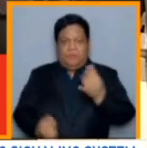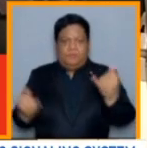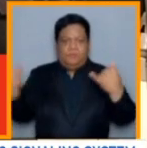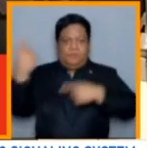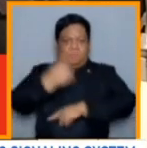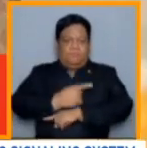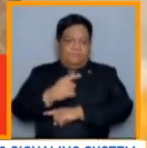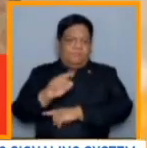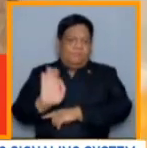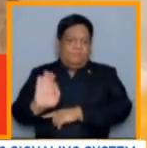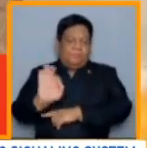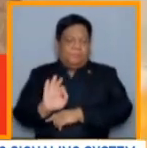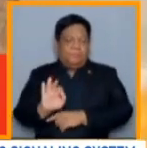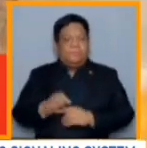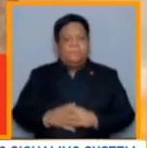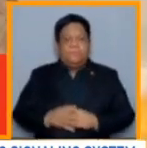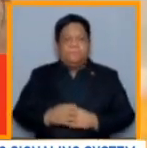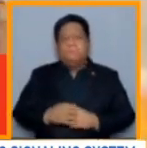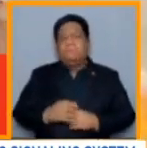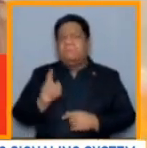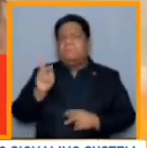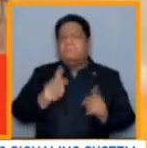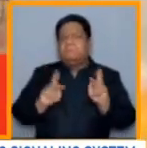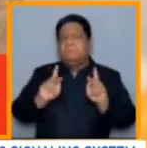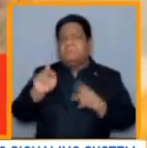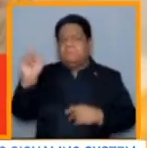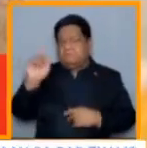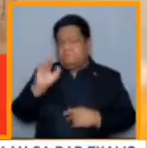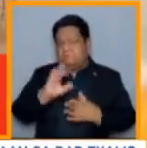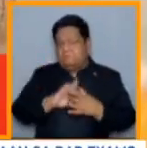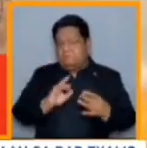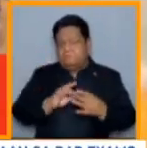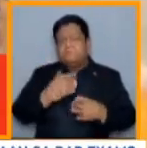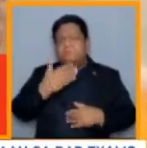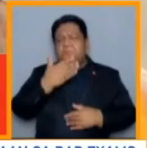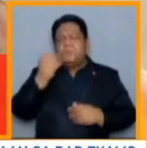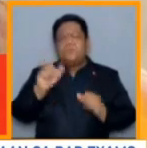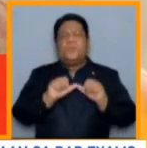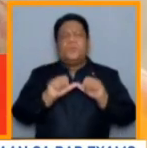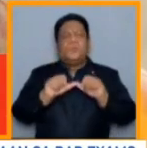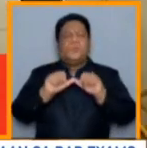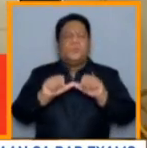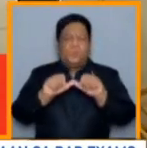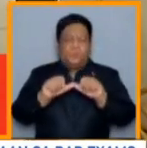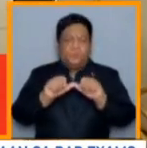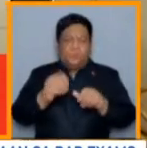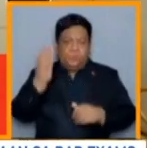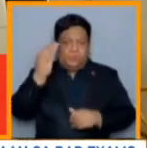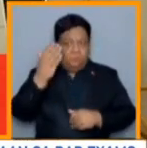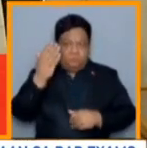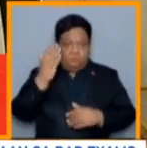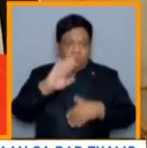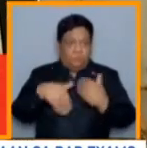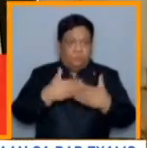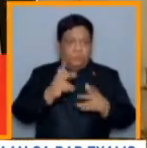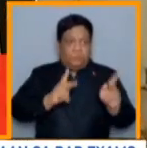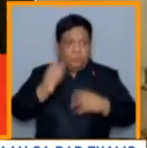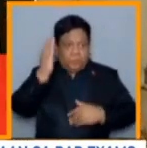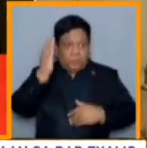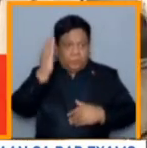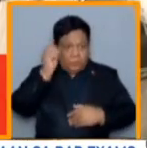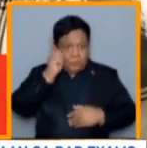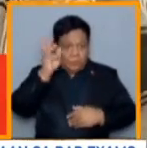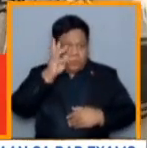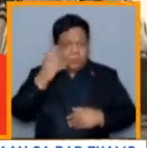mababakunahan. Mas okay kung i-extend nila kasi hindi naman lahat alam na merong ganyan. Kung marami pa naman pong walang vaccine, bakit mo